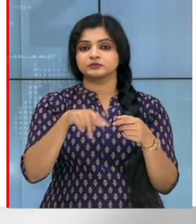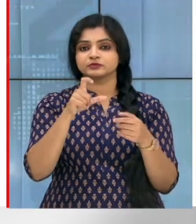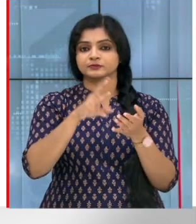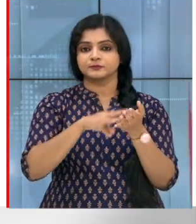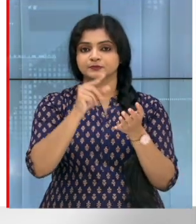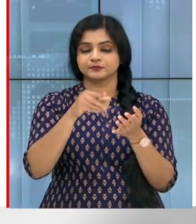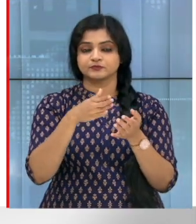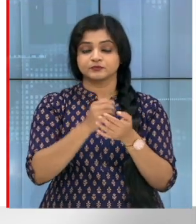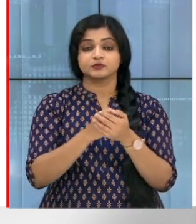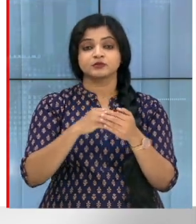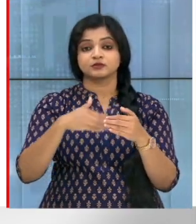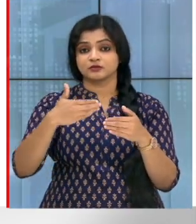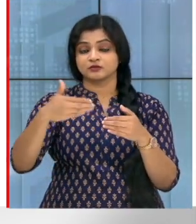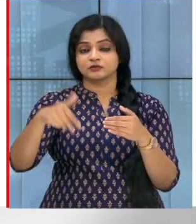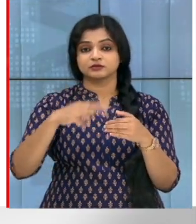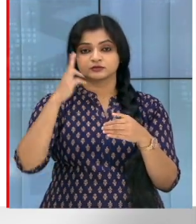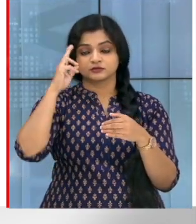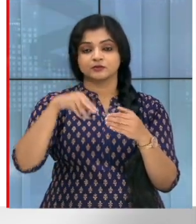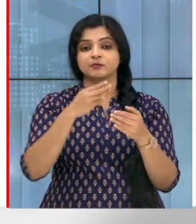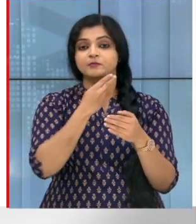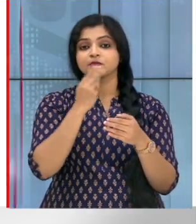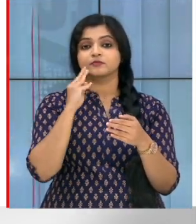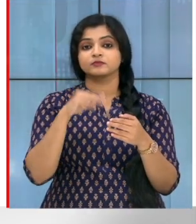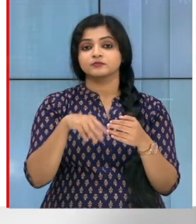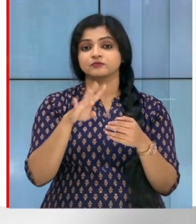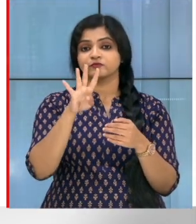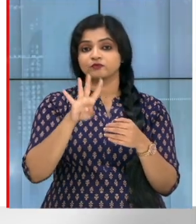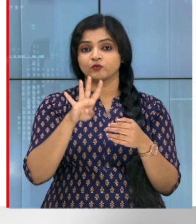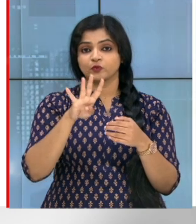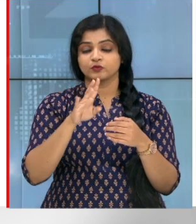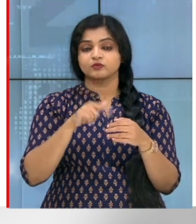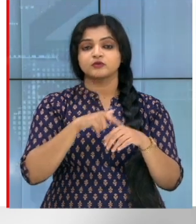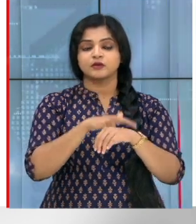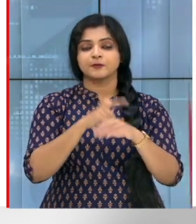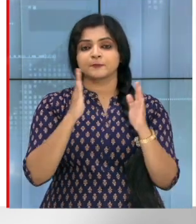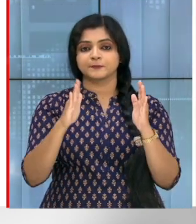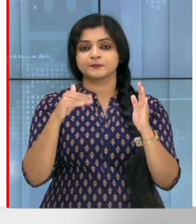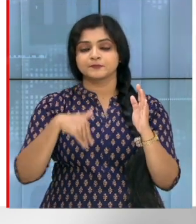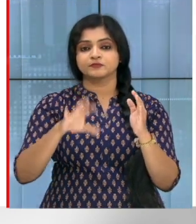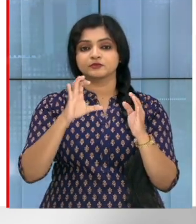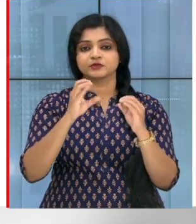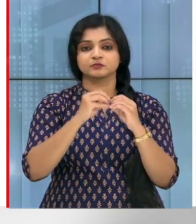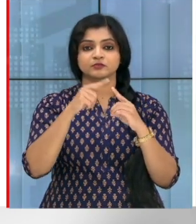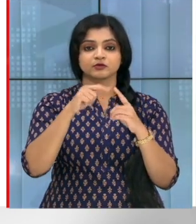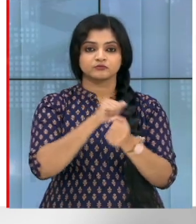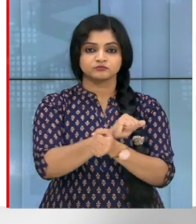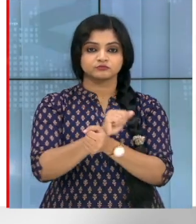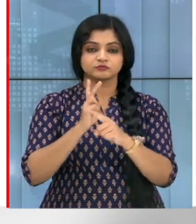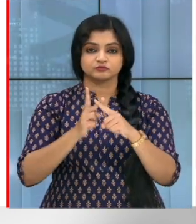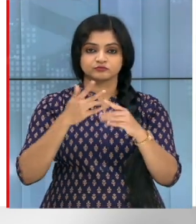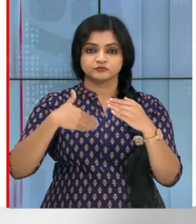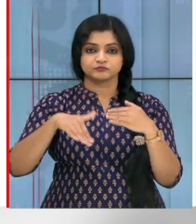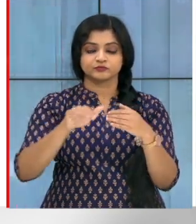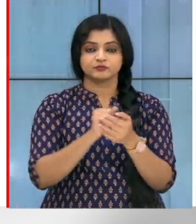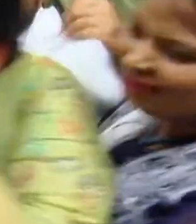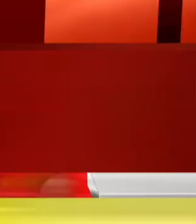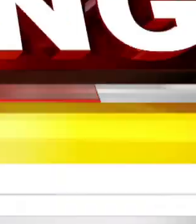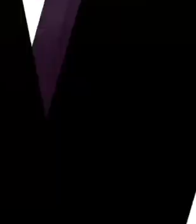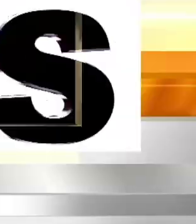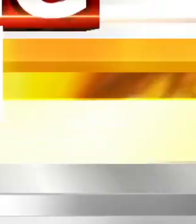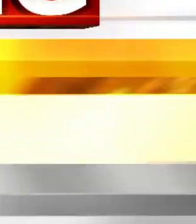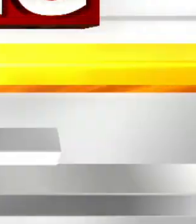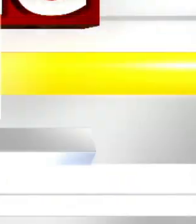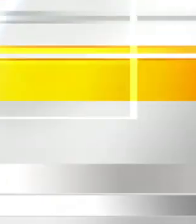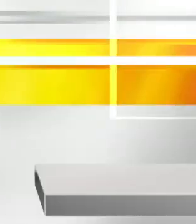ശനിയാഴ്ച വരെ, മാർച്ച് 4 ശനിയാഴ്ച വരെ അദ്ദേഹം സിബിഐ കസ്റ്റഡിയിൽ തുടരും. പ്രധാനമായും സിബിഐ ആരോപിക്കുന്ന